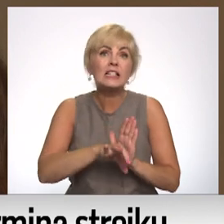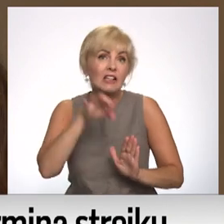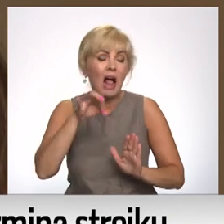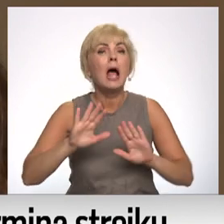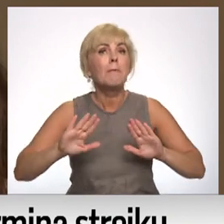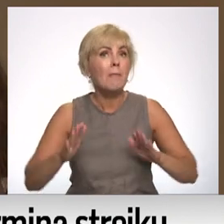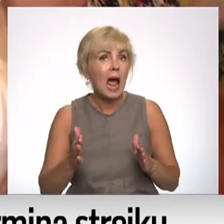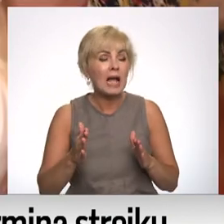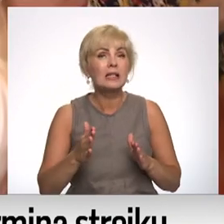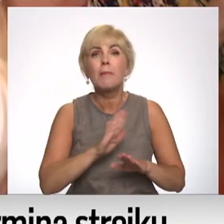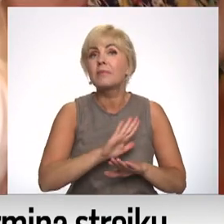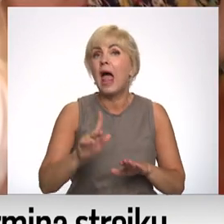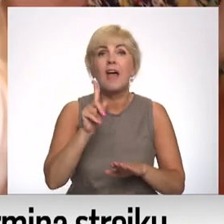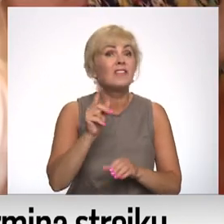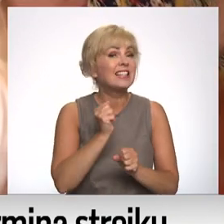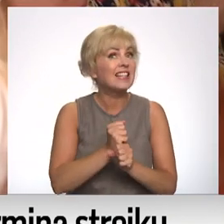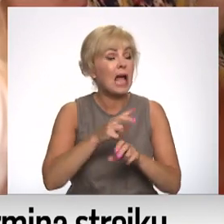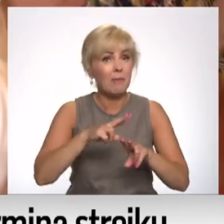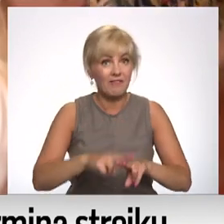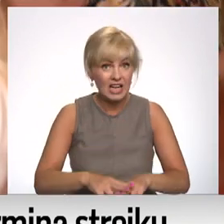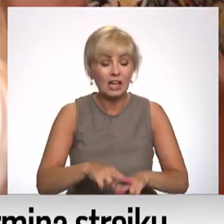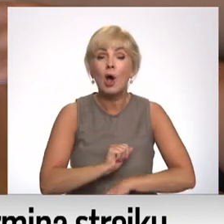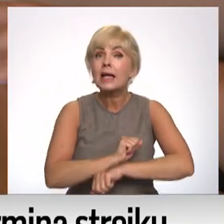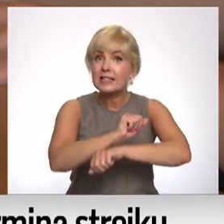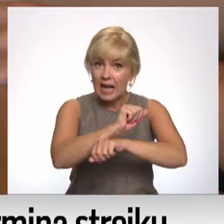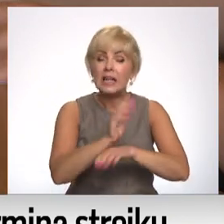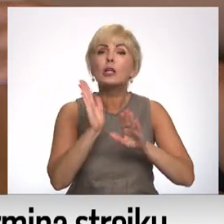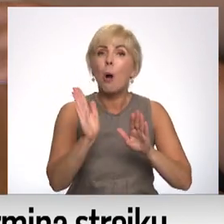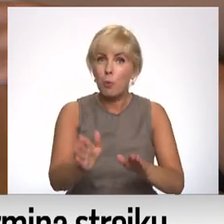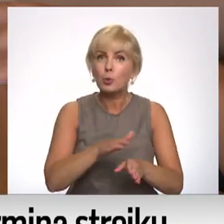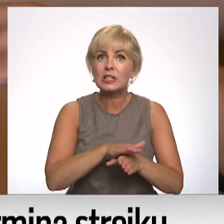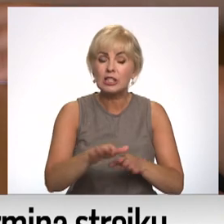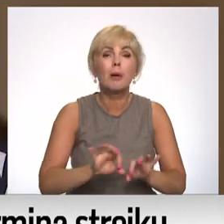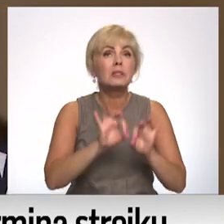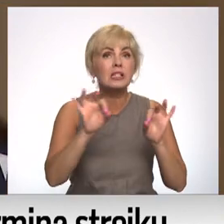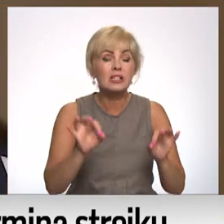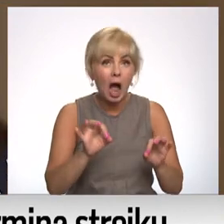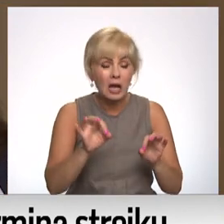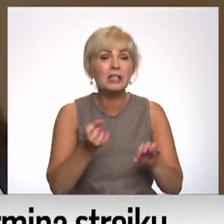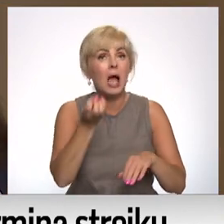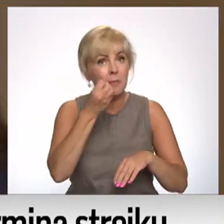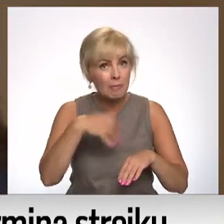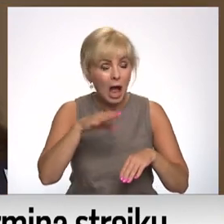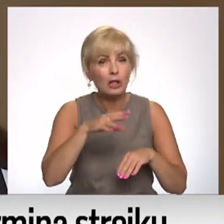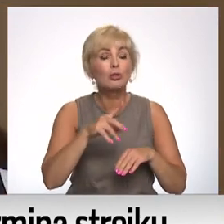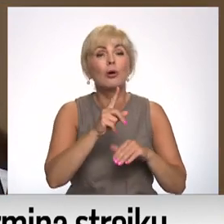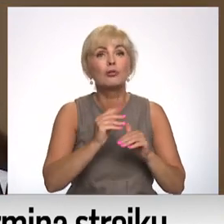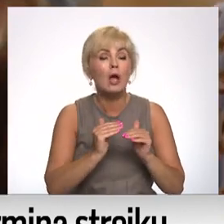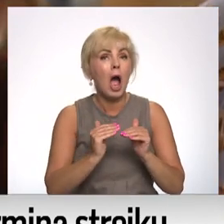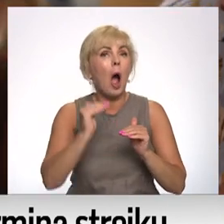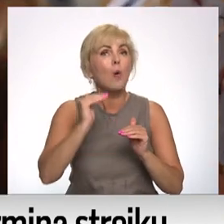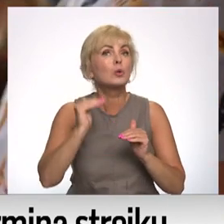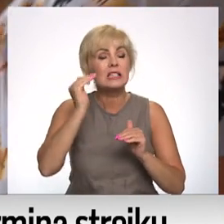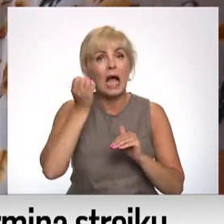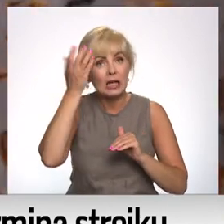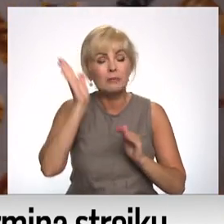katrā ziņā ne darba vietā. Streiks tātad tiks īstenots sākot no pirmskolas izglītības pakāpes līdz augstākai izglītībai.